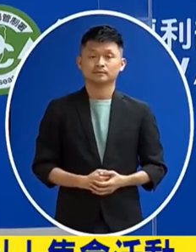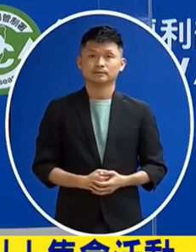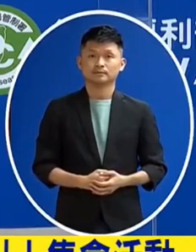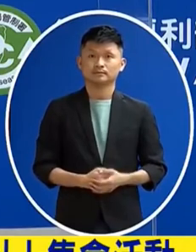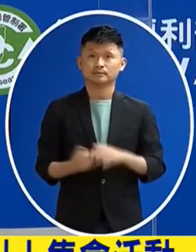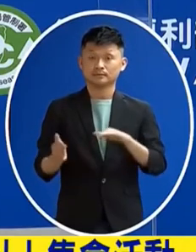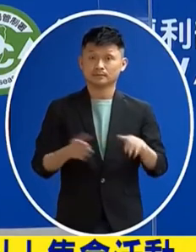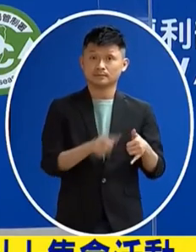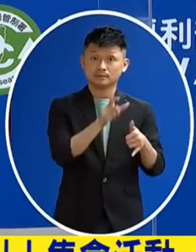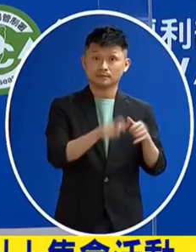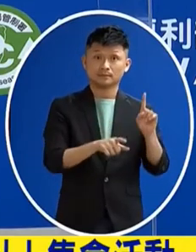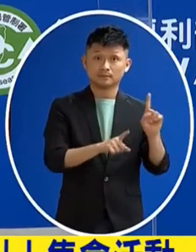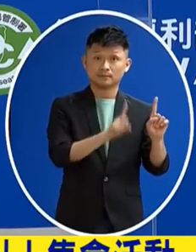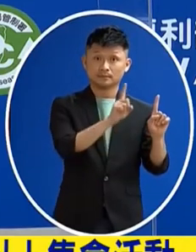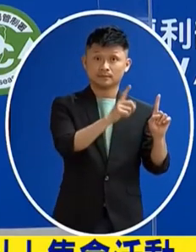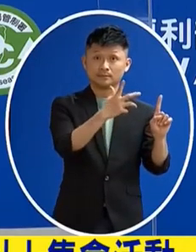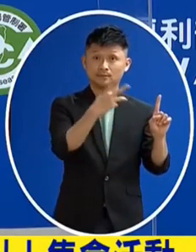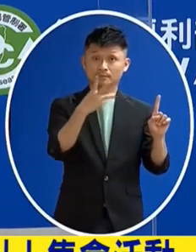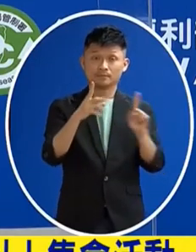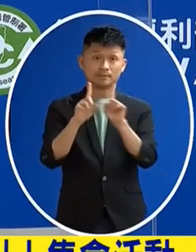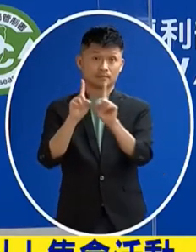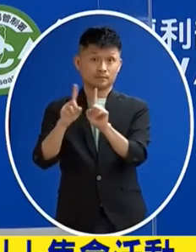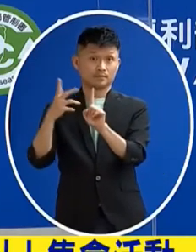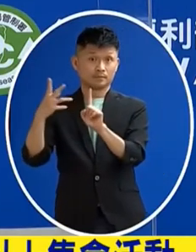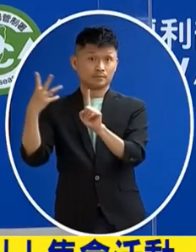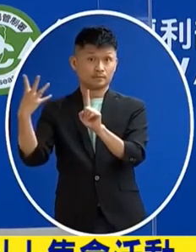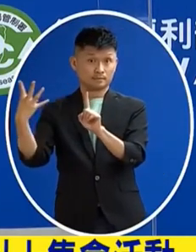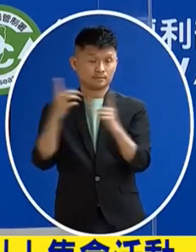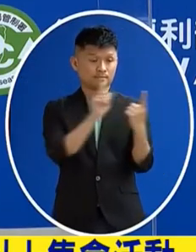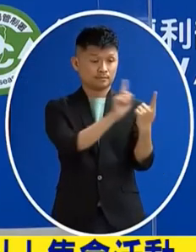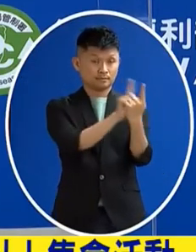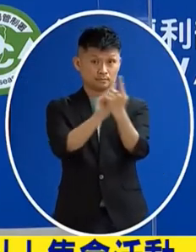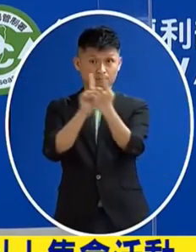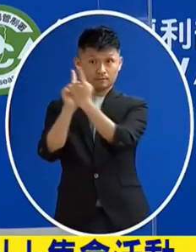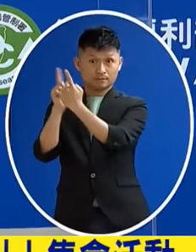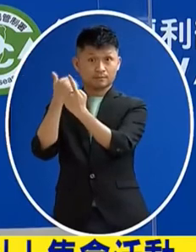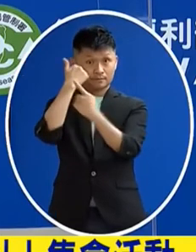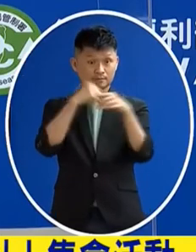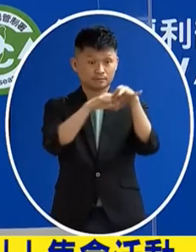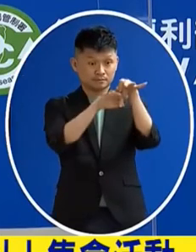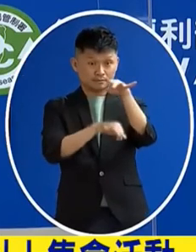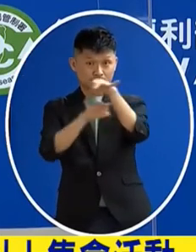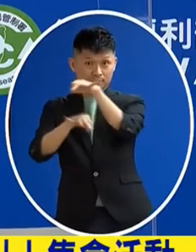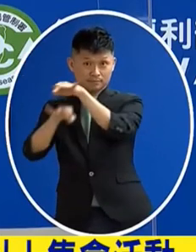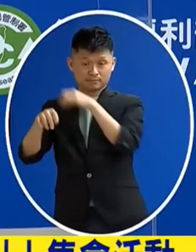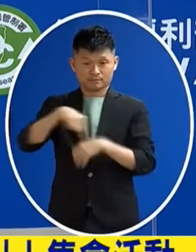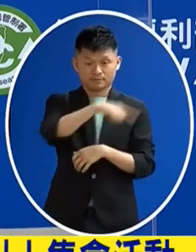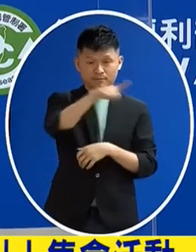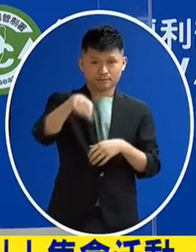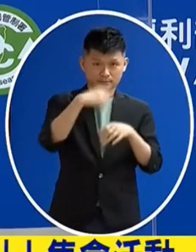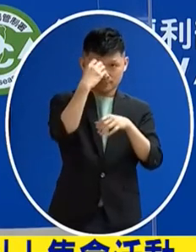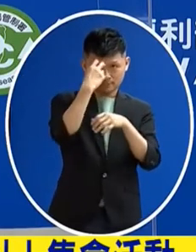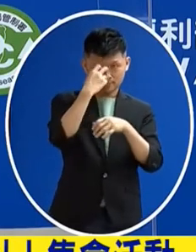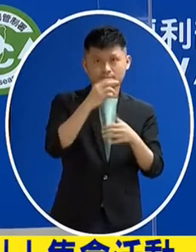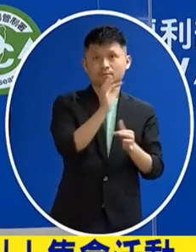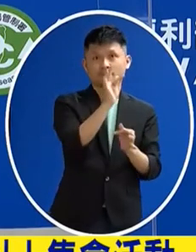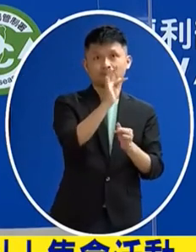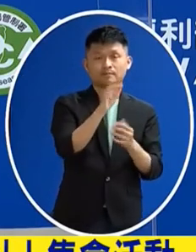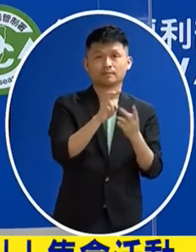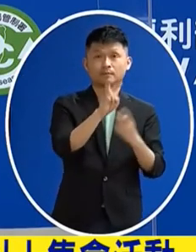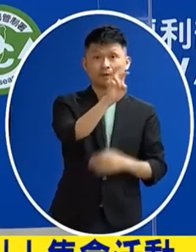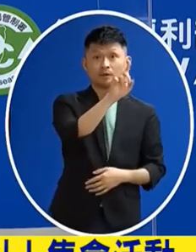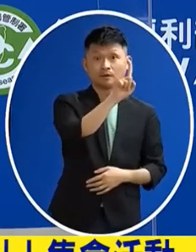那另外1183、1184的接触者哈，那已经都裁剪完毕哈，那大概